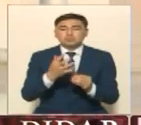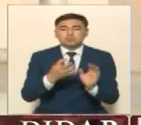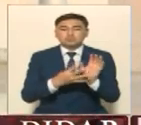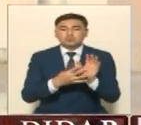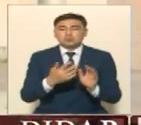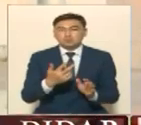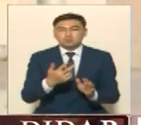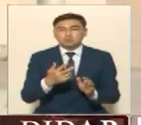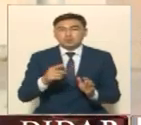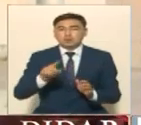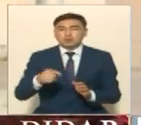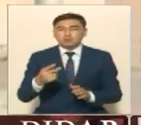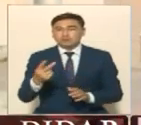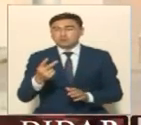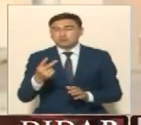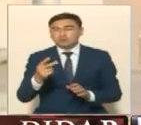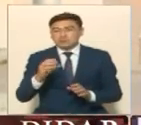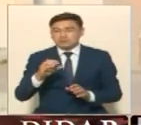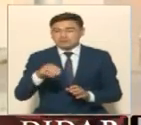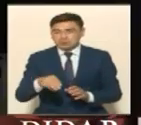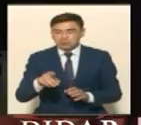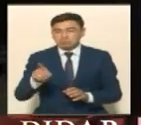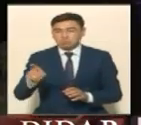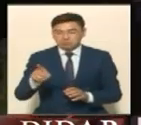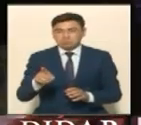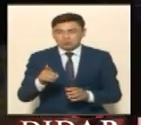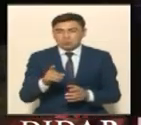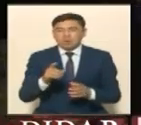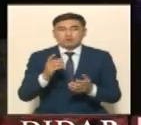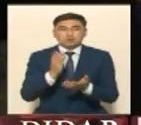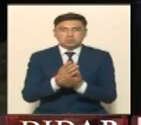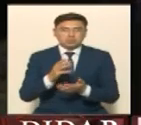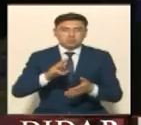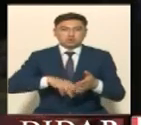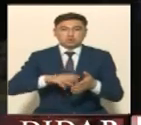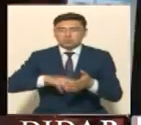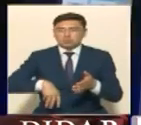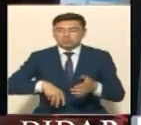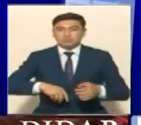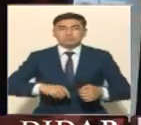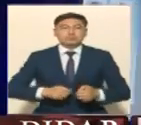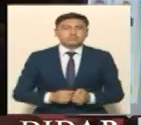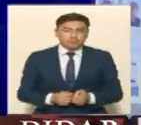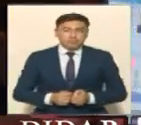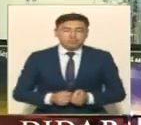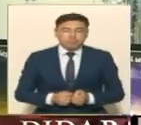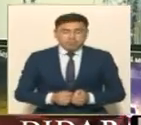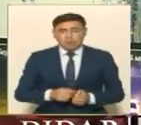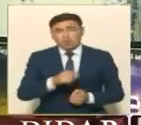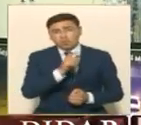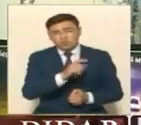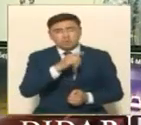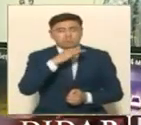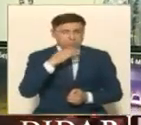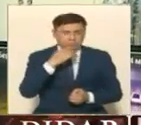бап бойынша азаматқа әкімшілік хаттама сақталды. Жауыр болған тақырыптардың бірі қауіпсіздік белдігі. Қанша жерден айтылып, жүргізушілерге